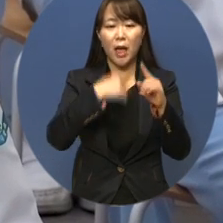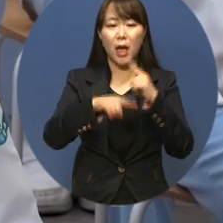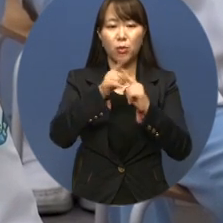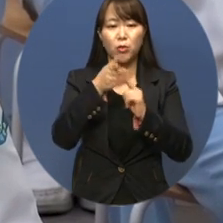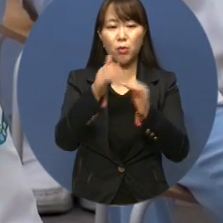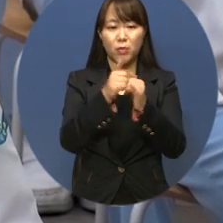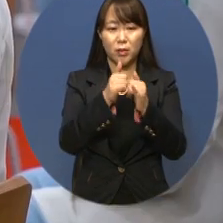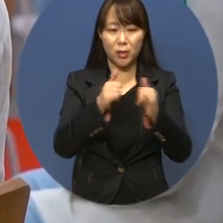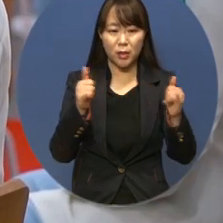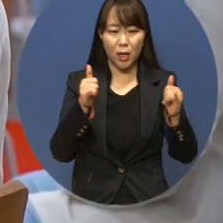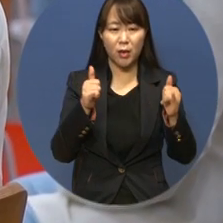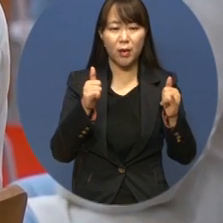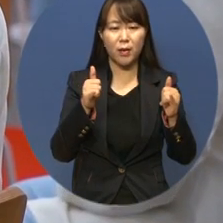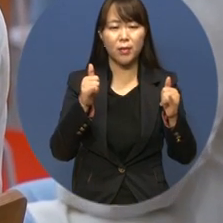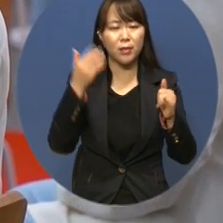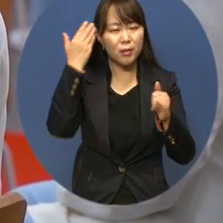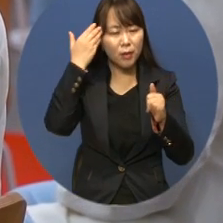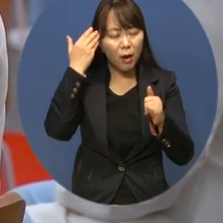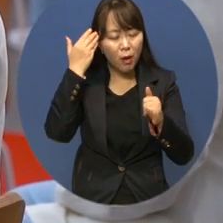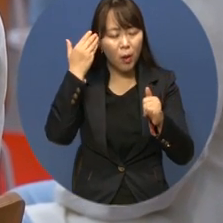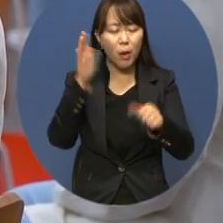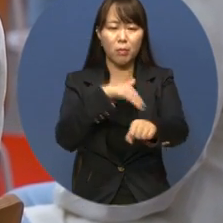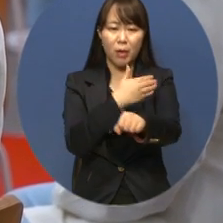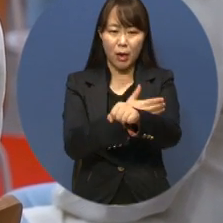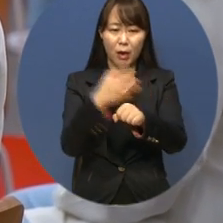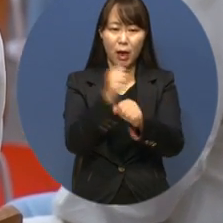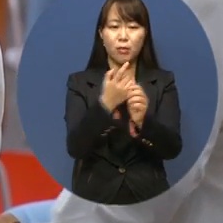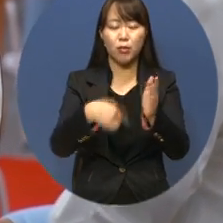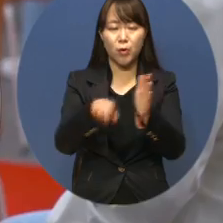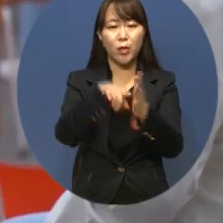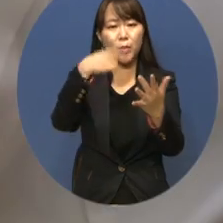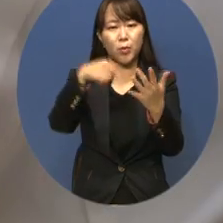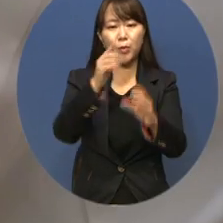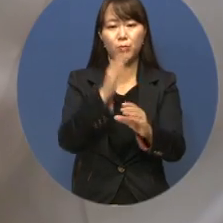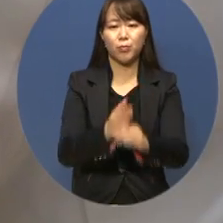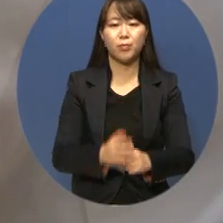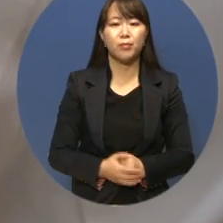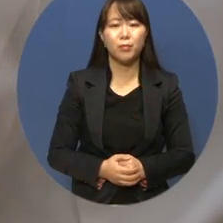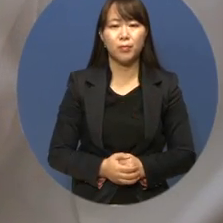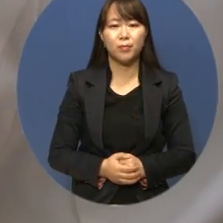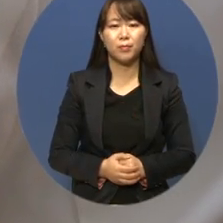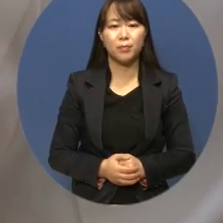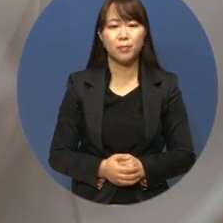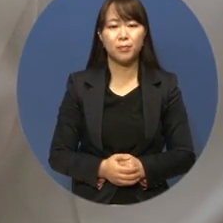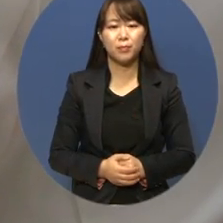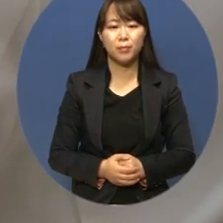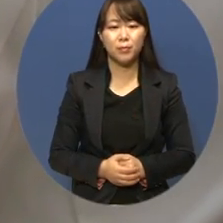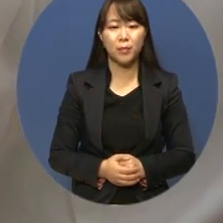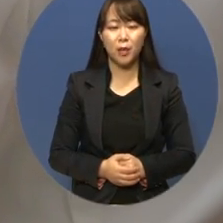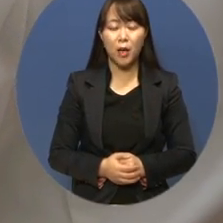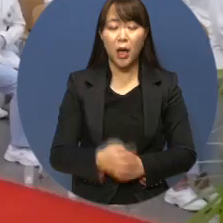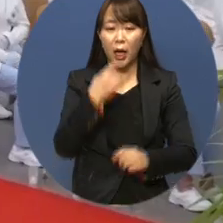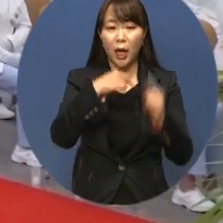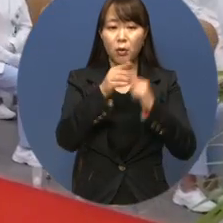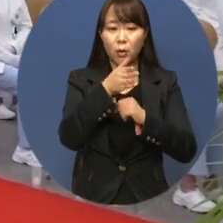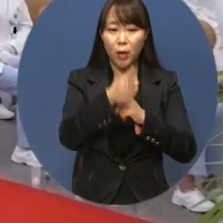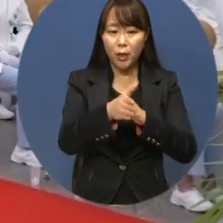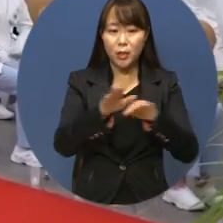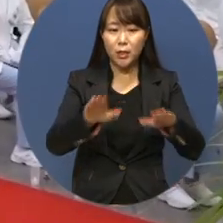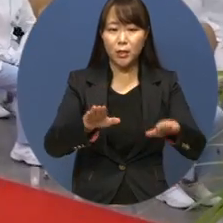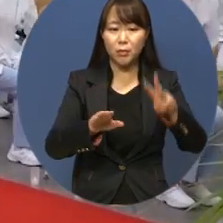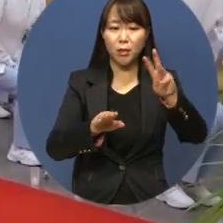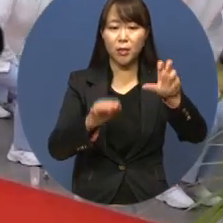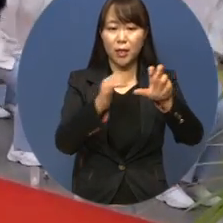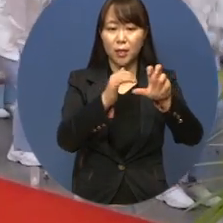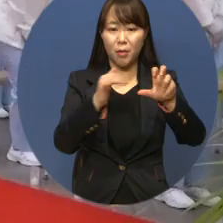전문 인력으로서의 소양과 전문적 지식을 갖출 수 있도록 교육하고 있습니다. 군장대학교 간호학과는